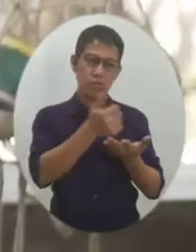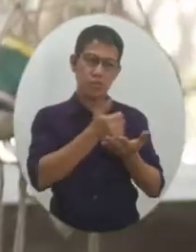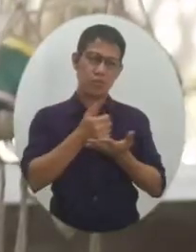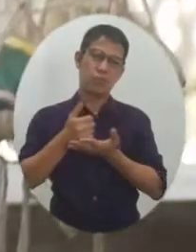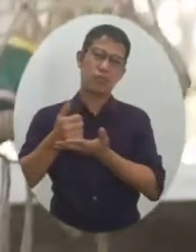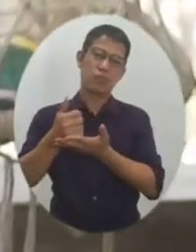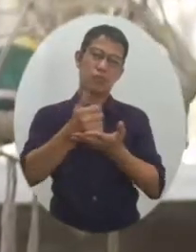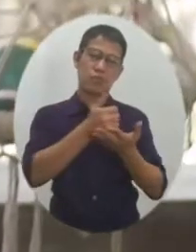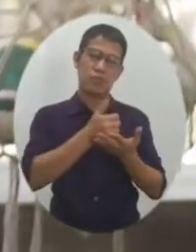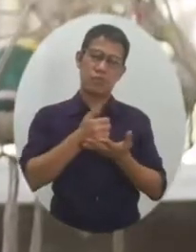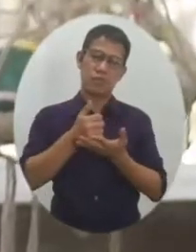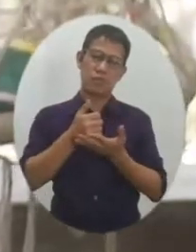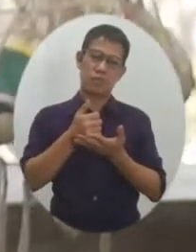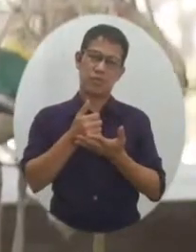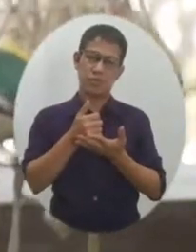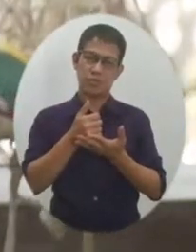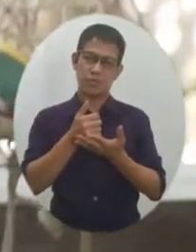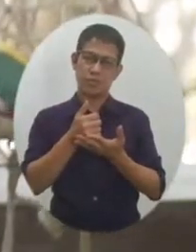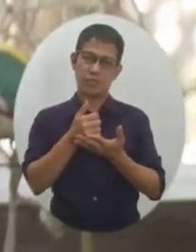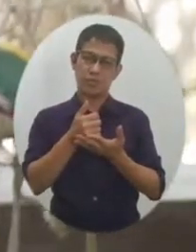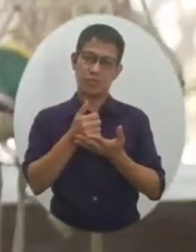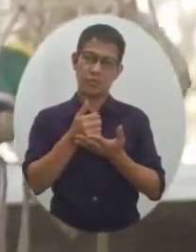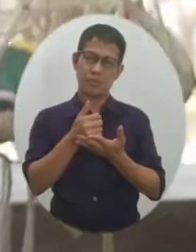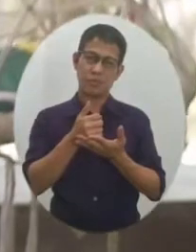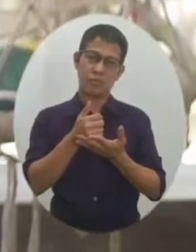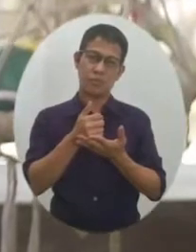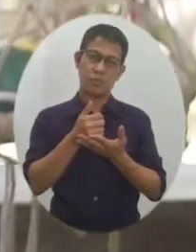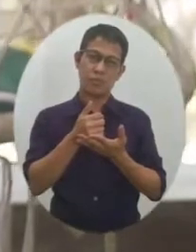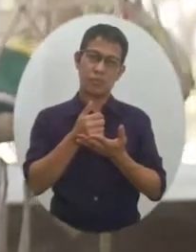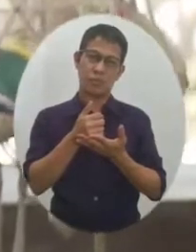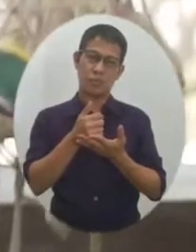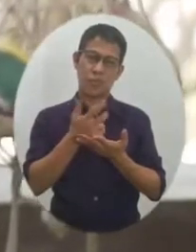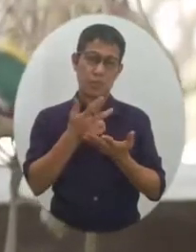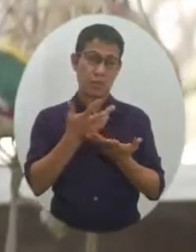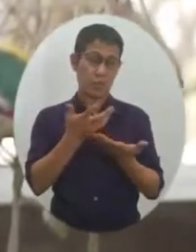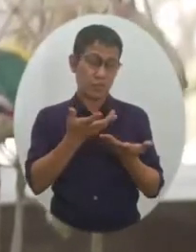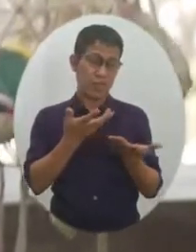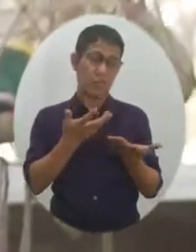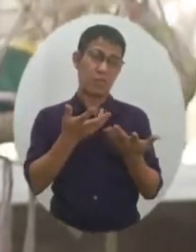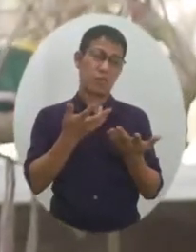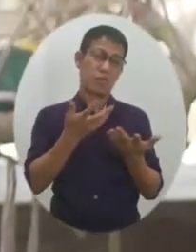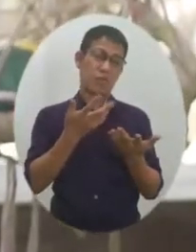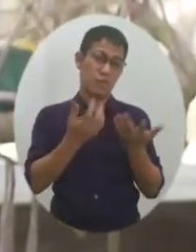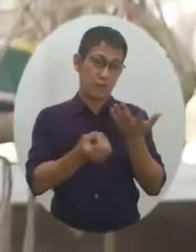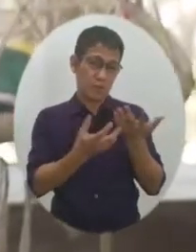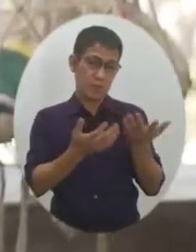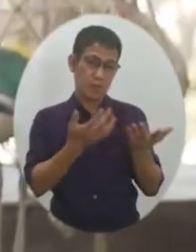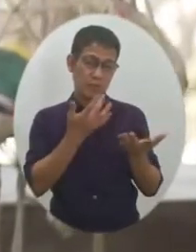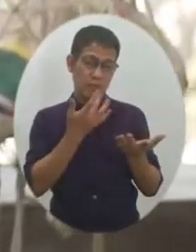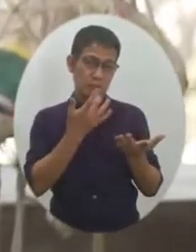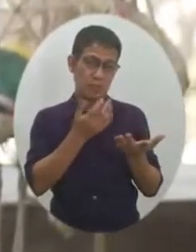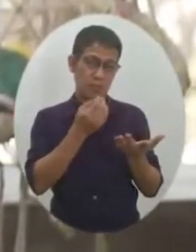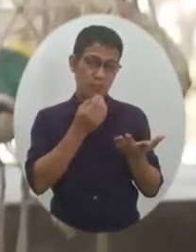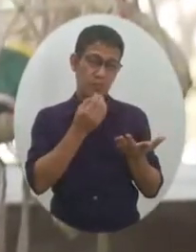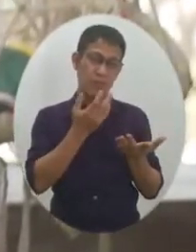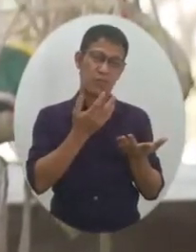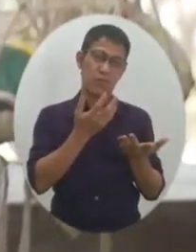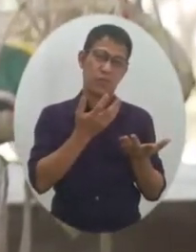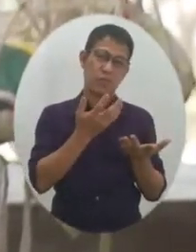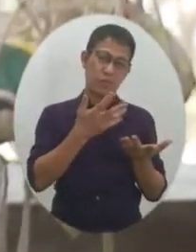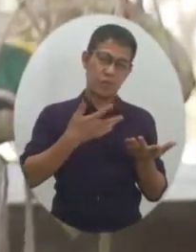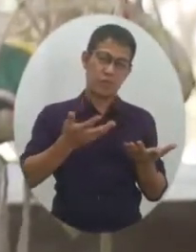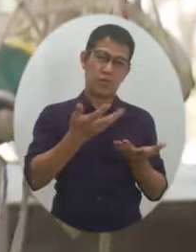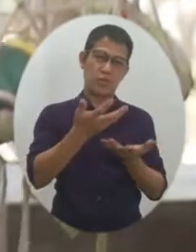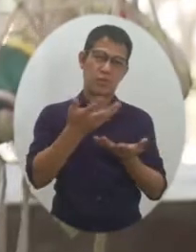Tulong po namin sa isa't isa dito po sa sityo po namin. Kumbaga po, may masarap kaming ulam, yung alam namin